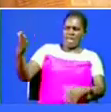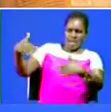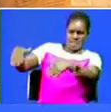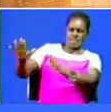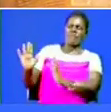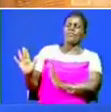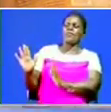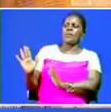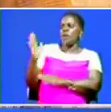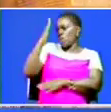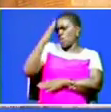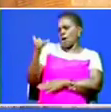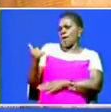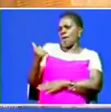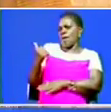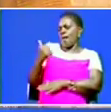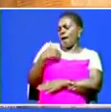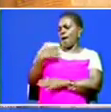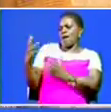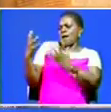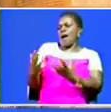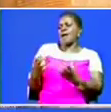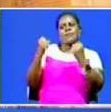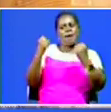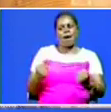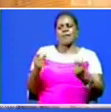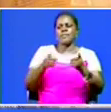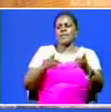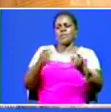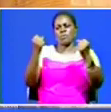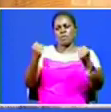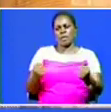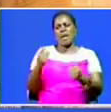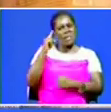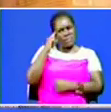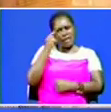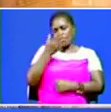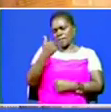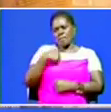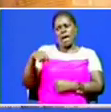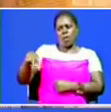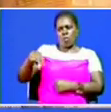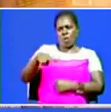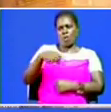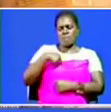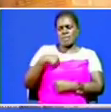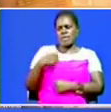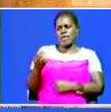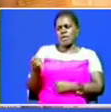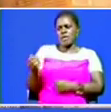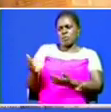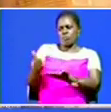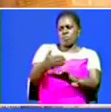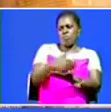huko. Kwa sababu hakuna kitu ya kupepa, transport ni ngumu sana. Nikaona tu kwa sababu ng'ombe natembea, nikapepa vitu kidogo tu na